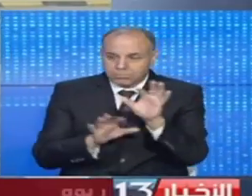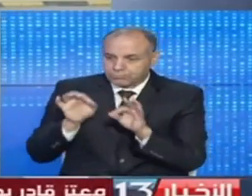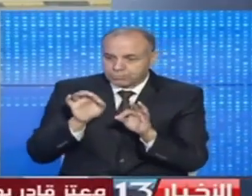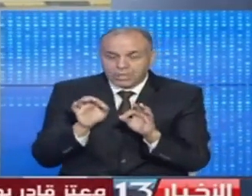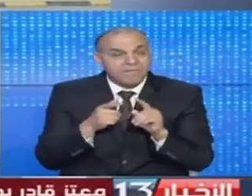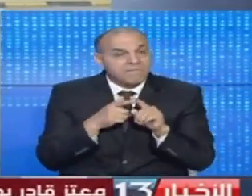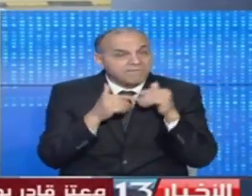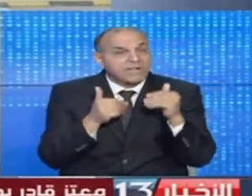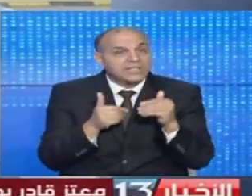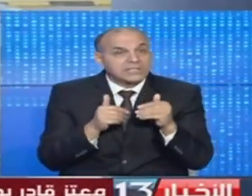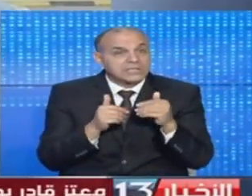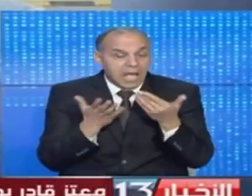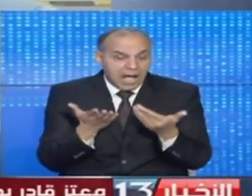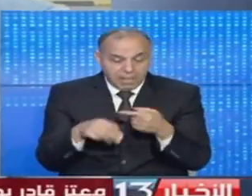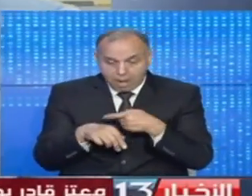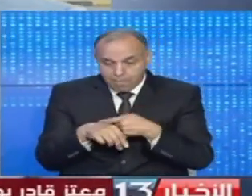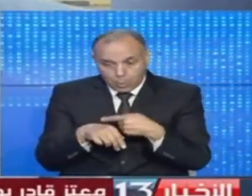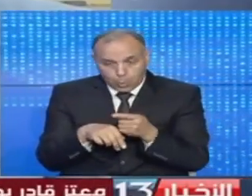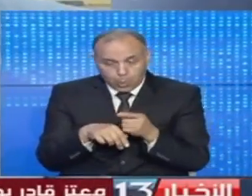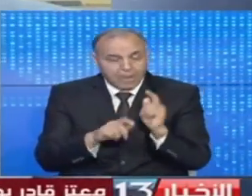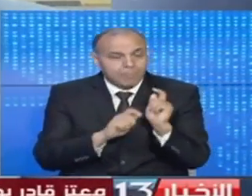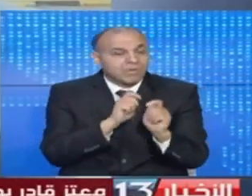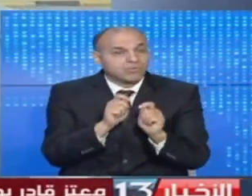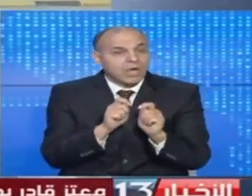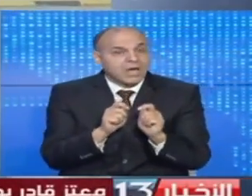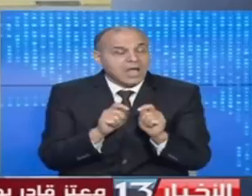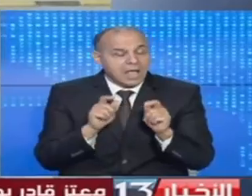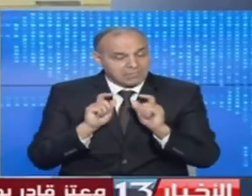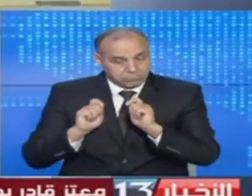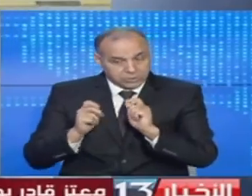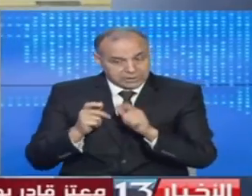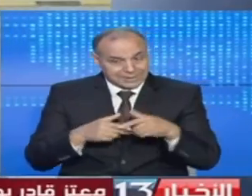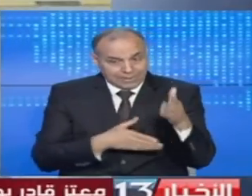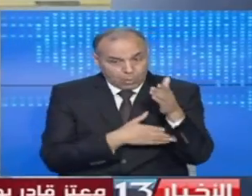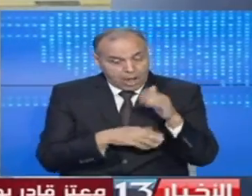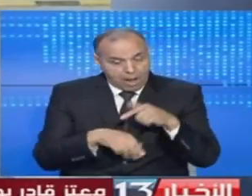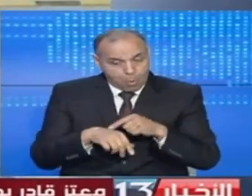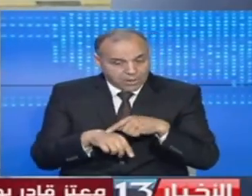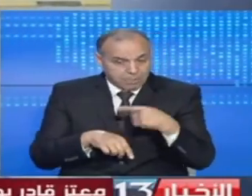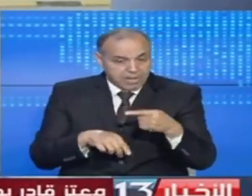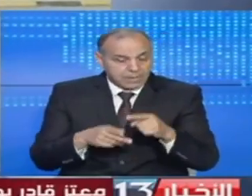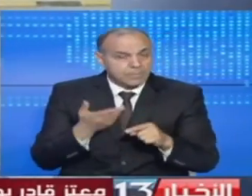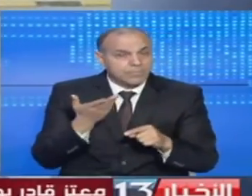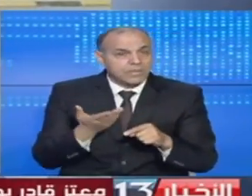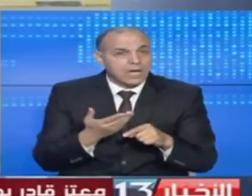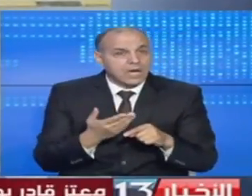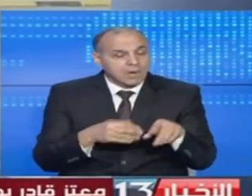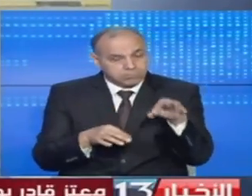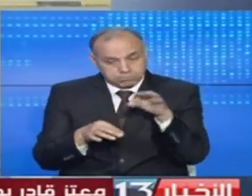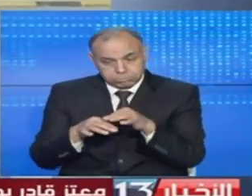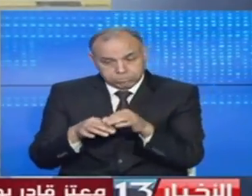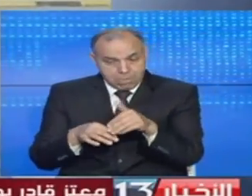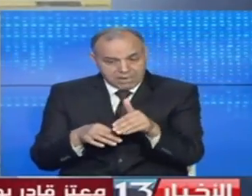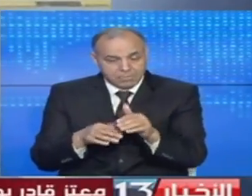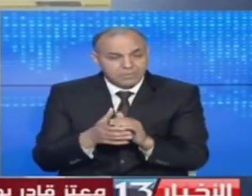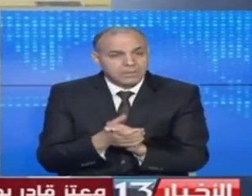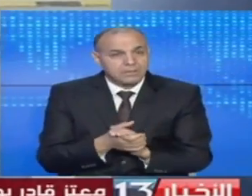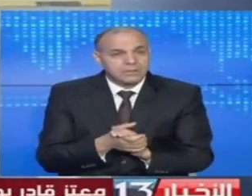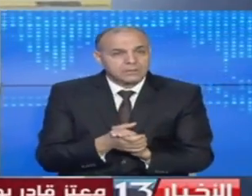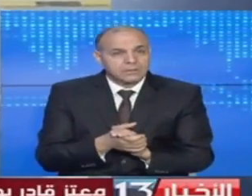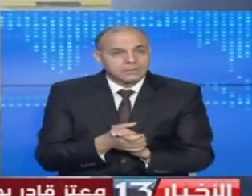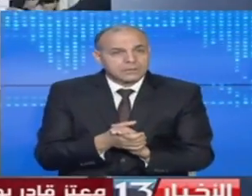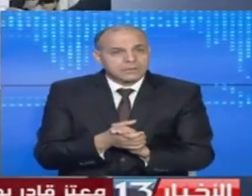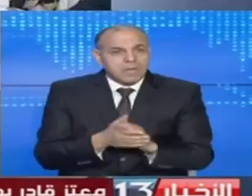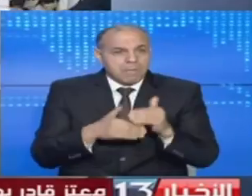الهيكليه تعرفين ان هذه المده انتقاليه ل اه مرحله اه اه انتخابيه بعد هذه ال ال